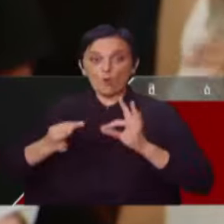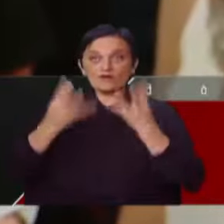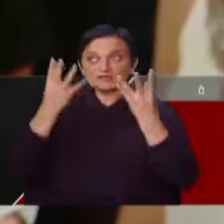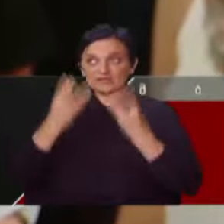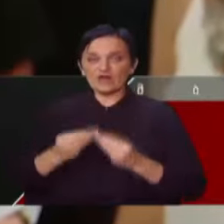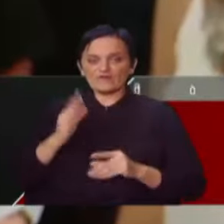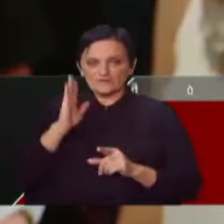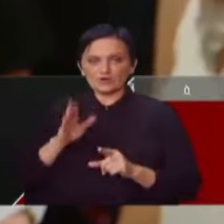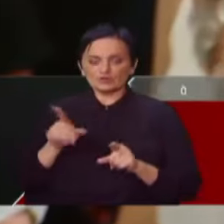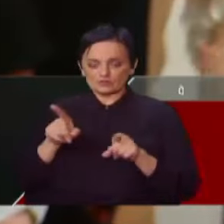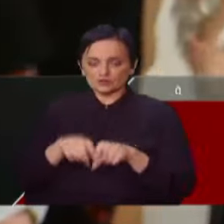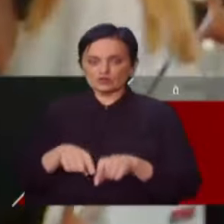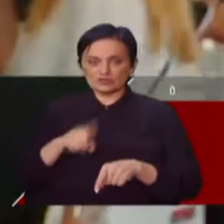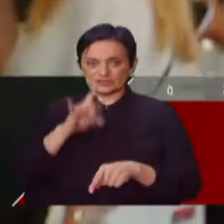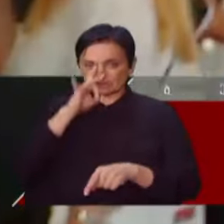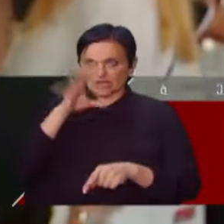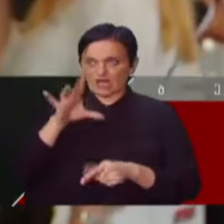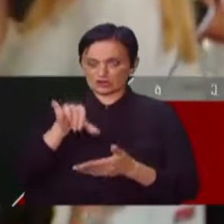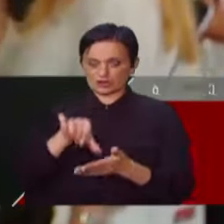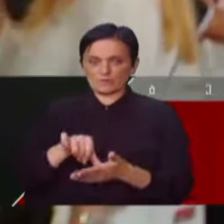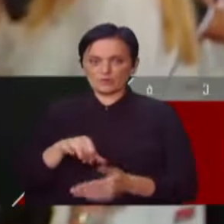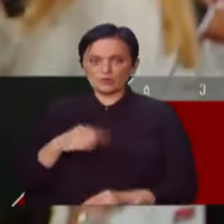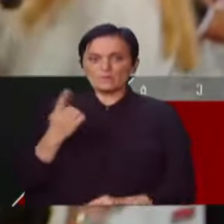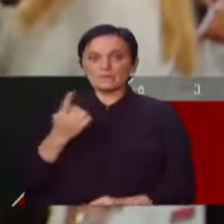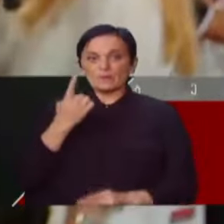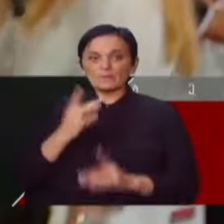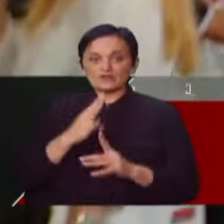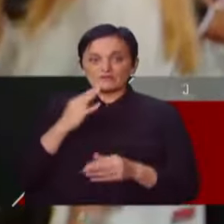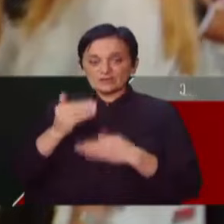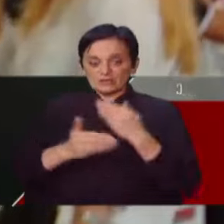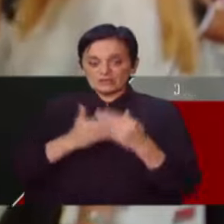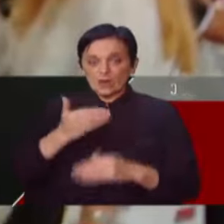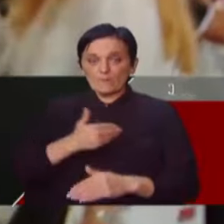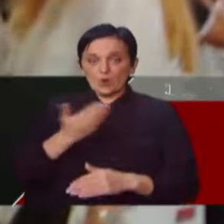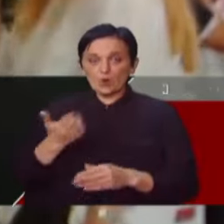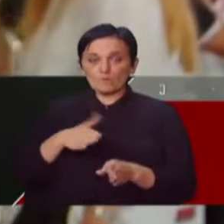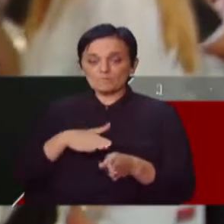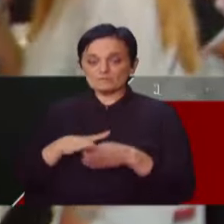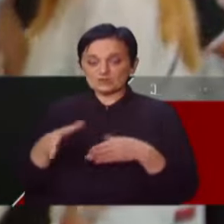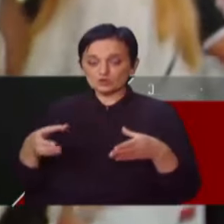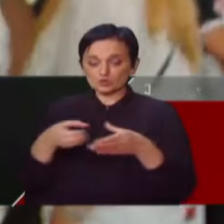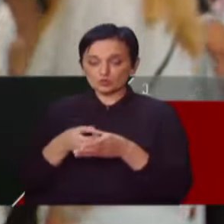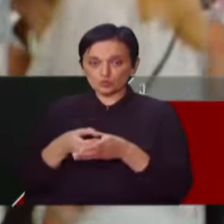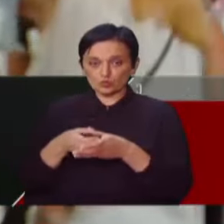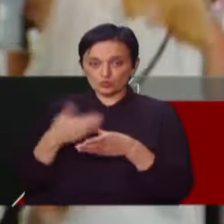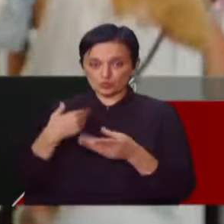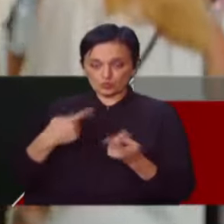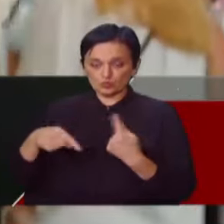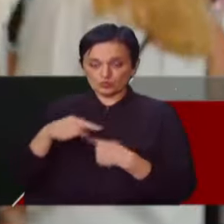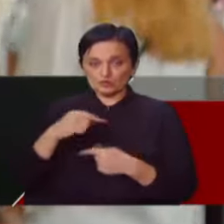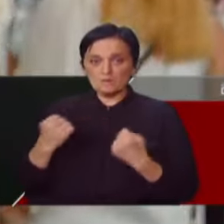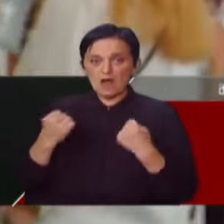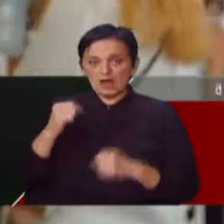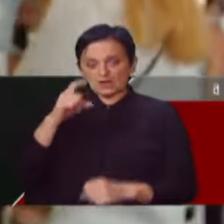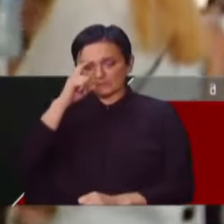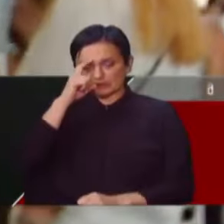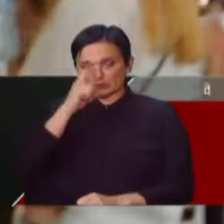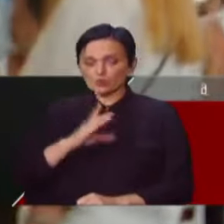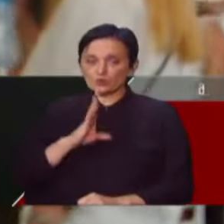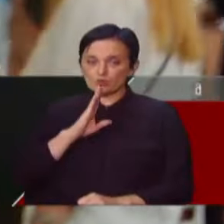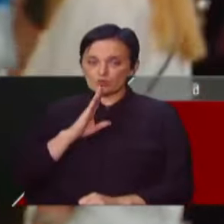ვიქნები ისე, როგორც უნდა ვიყო საჩემპიონო. პირველ რიგში მინდა წარმატებები უსურო ჩვენს მთლიანად დელეგაციას, ჩვენს გუნდს, ამაგარ ბიჭებს და გოგოებს